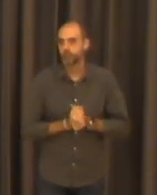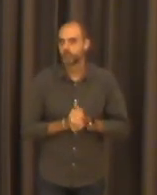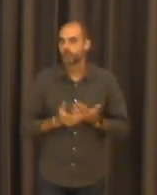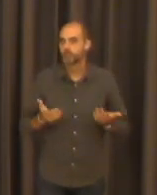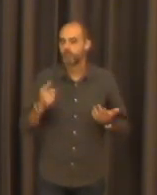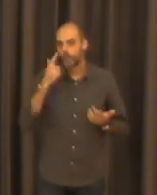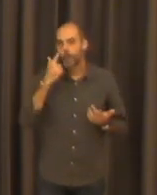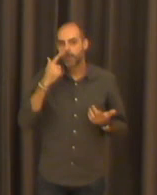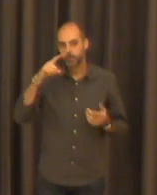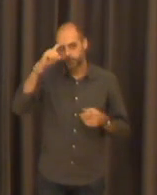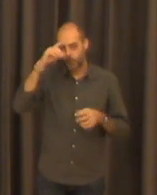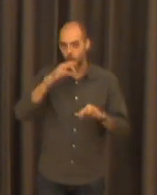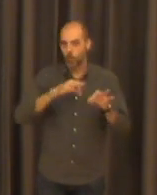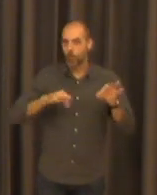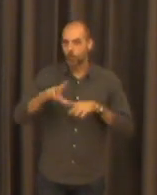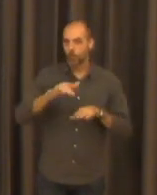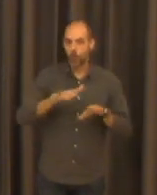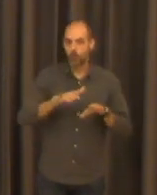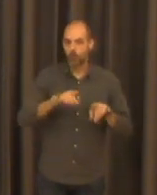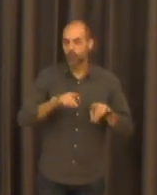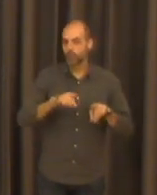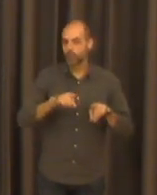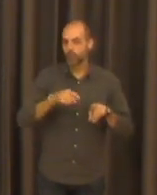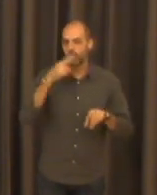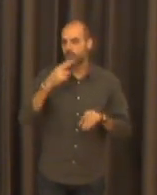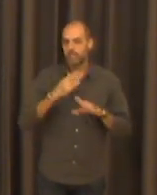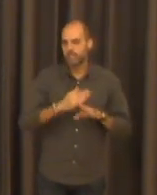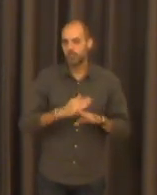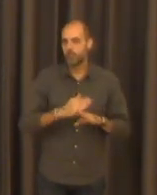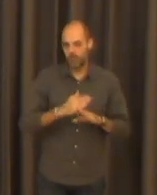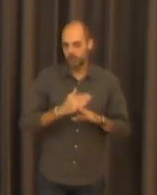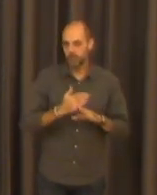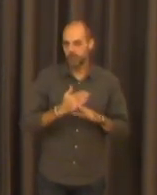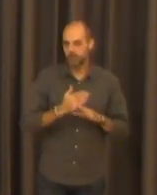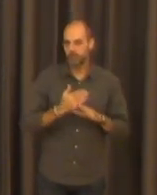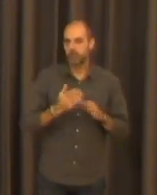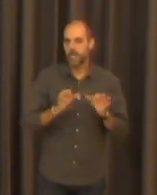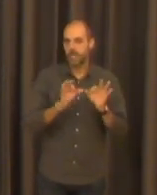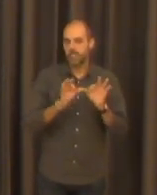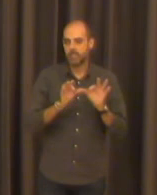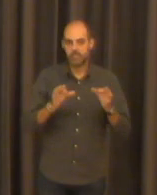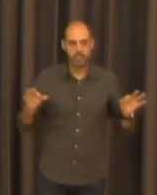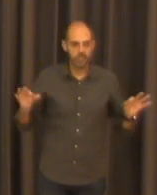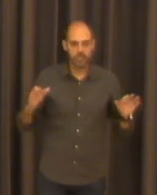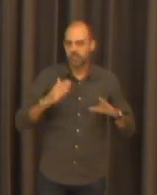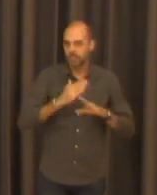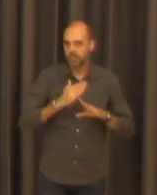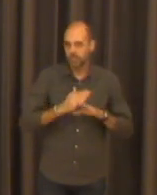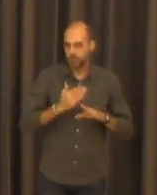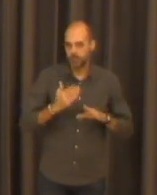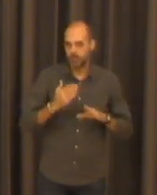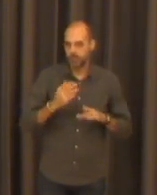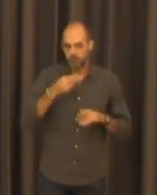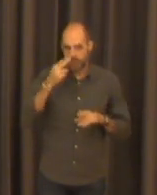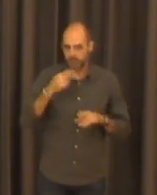els pronoms m'han interessat sempre, la sintaxi m'ha interessat sempre, ja des d'abans de la tesi.